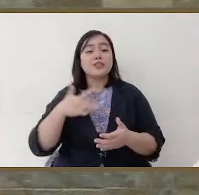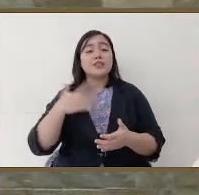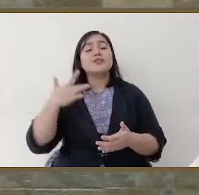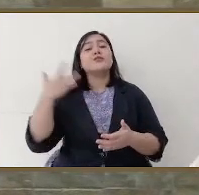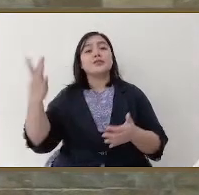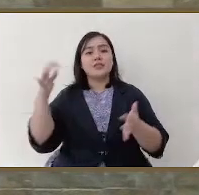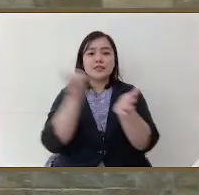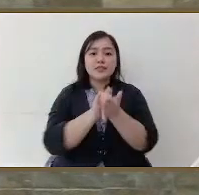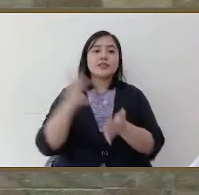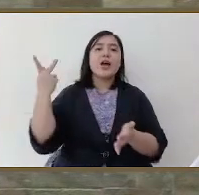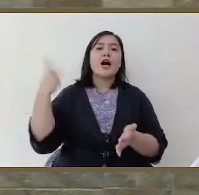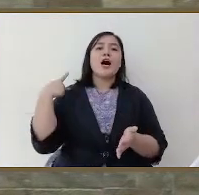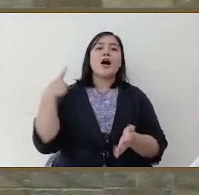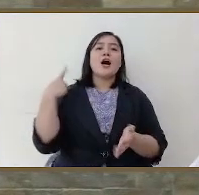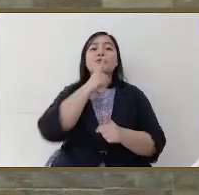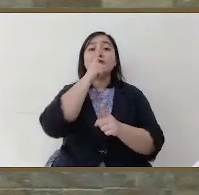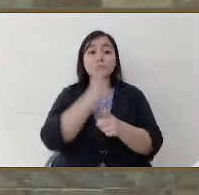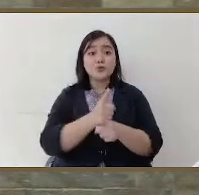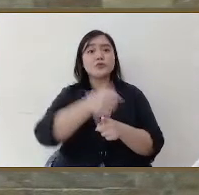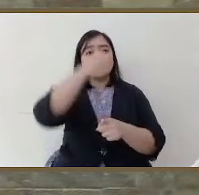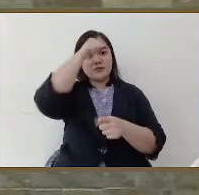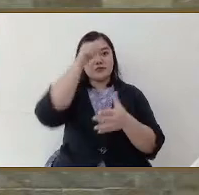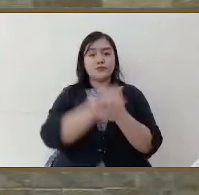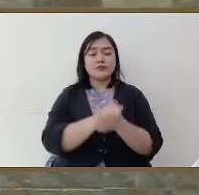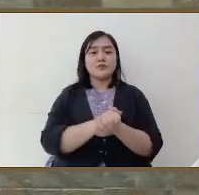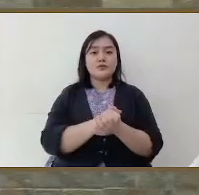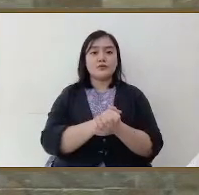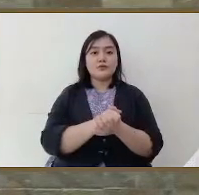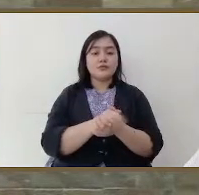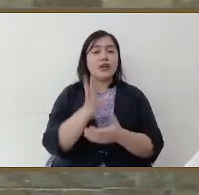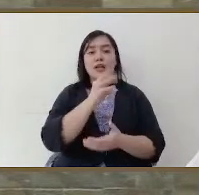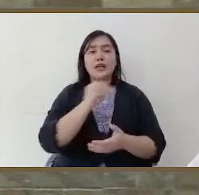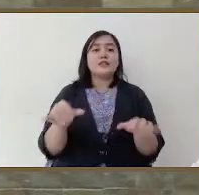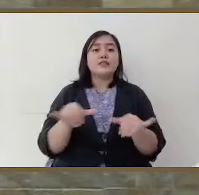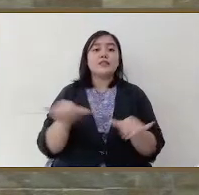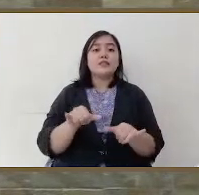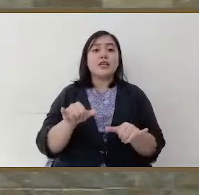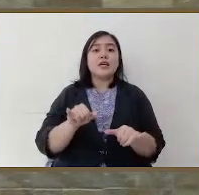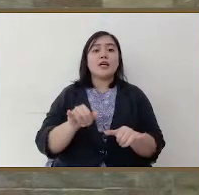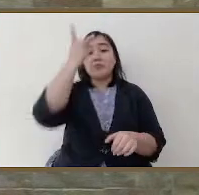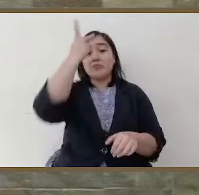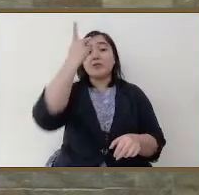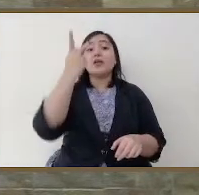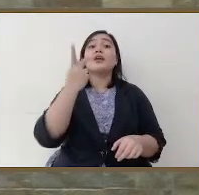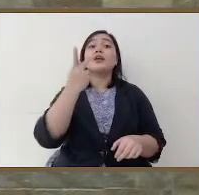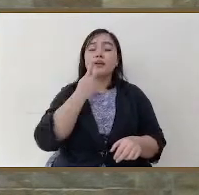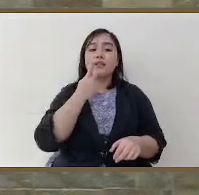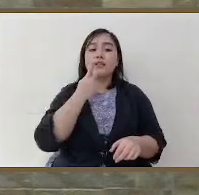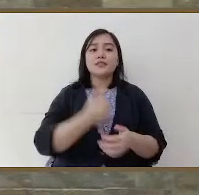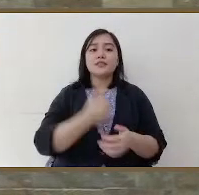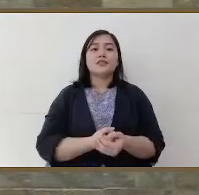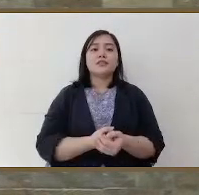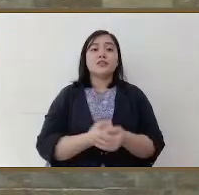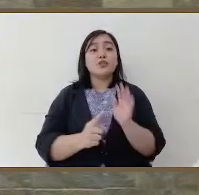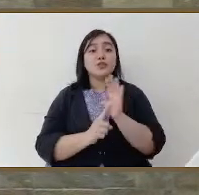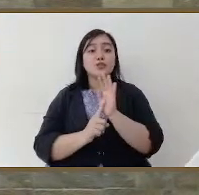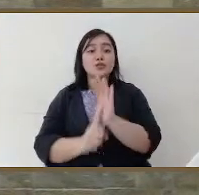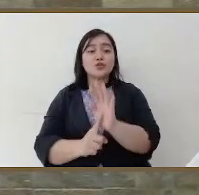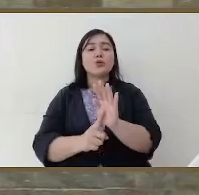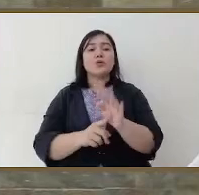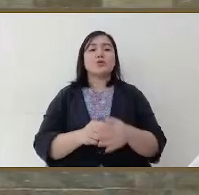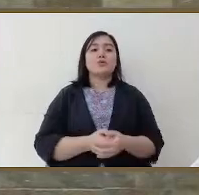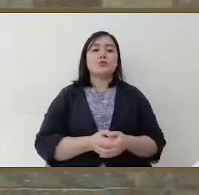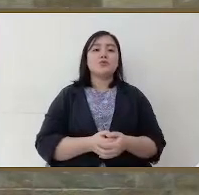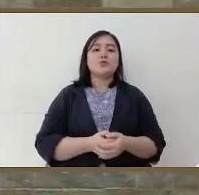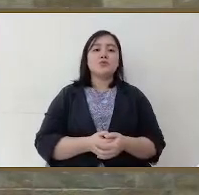na may tatay ka, na may nanay ka. At naway maramdaman ng mga anak na may magulang sila. let's give them a family.